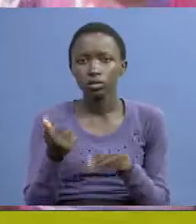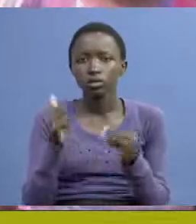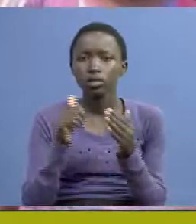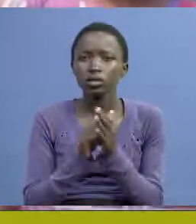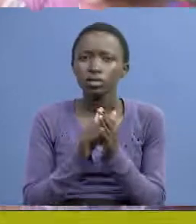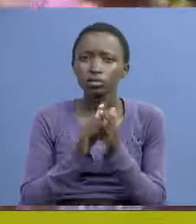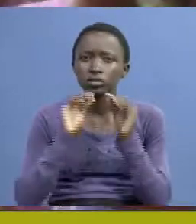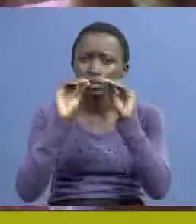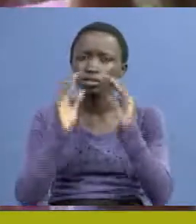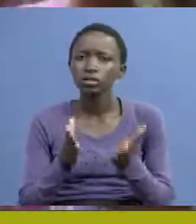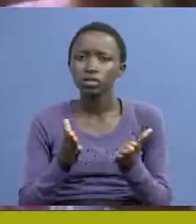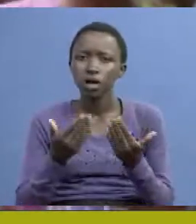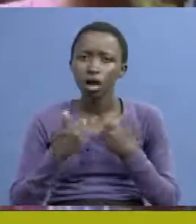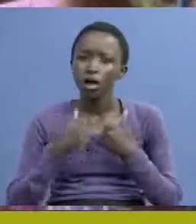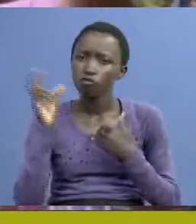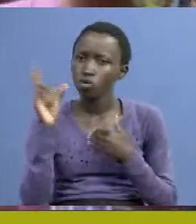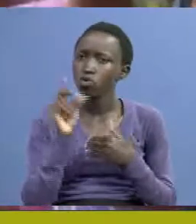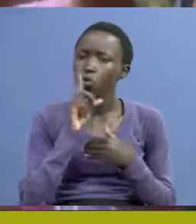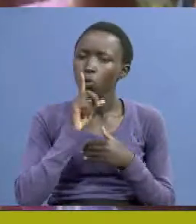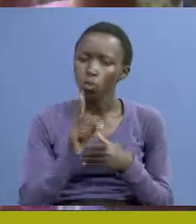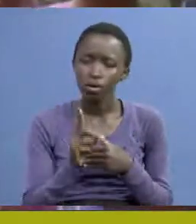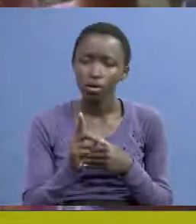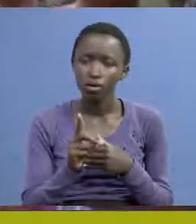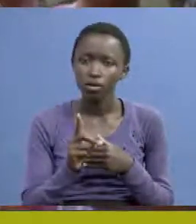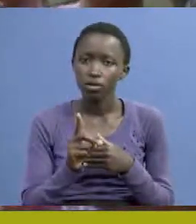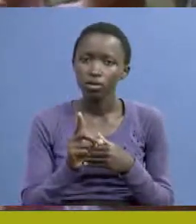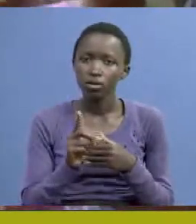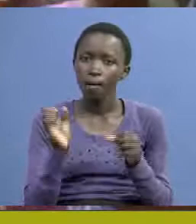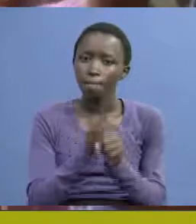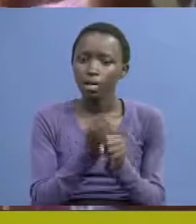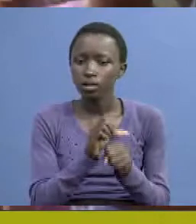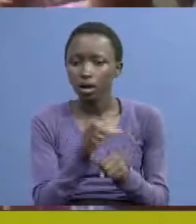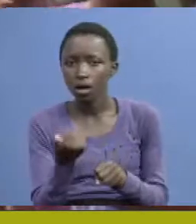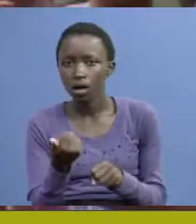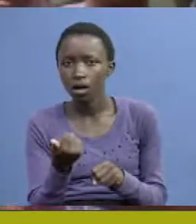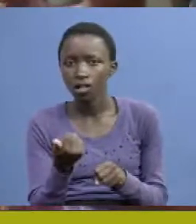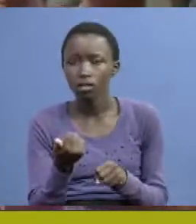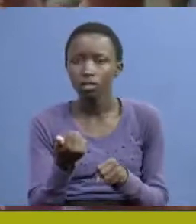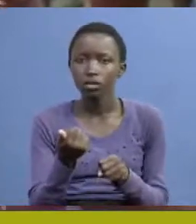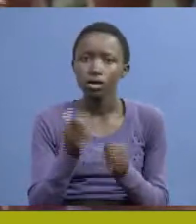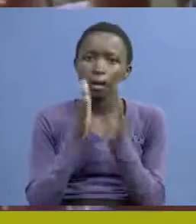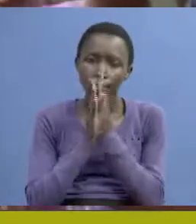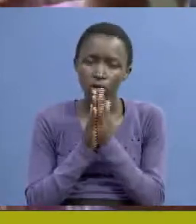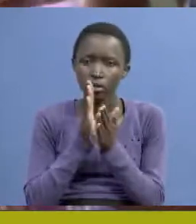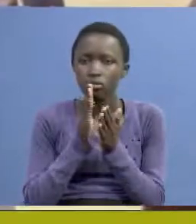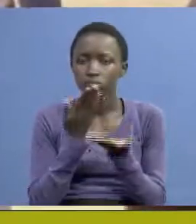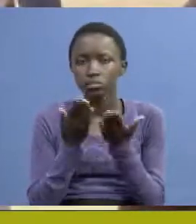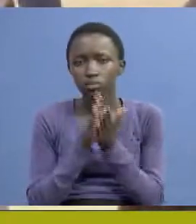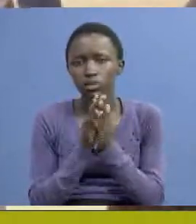walimu hawana amri yoyote ya kufanya mwingine asali ama